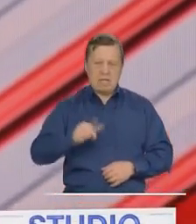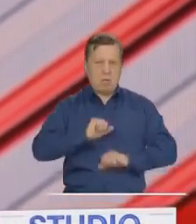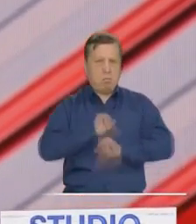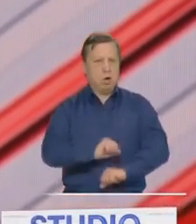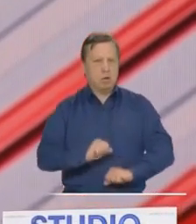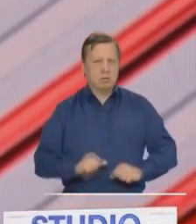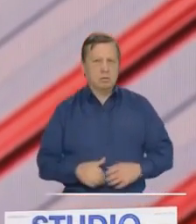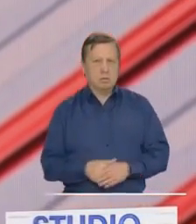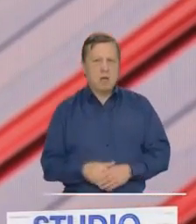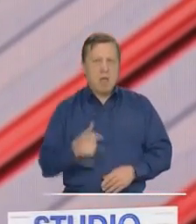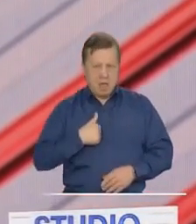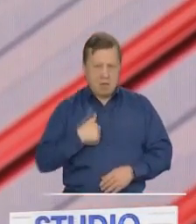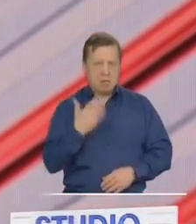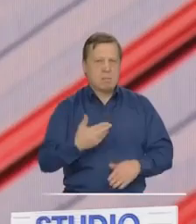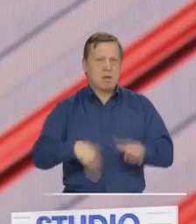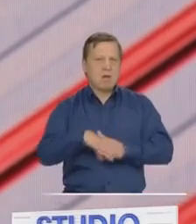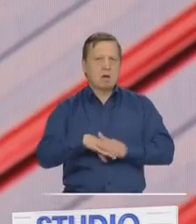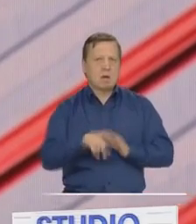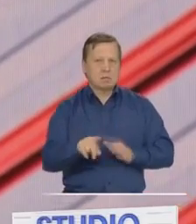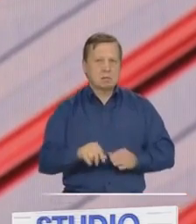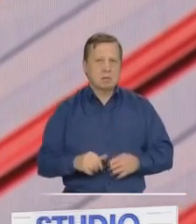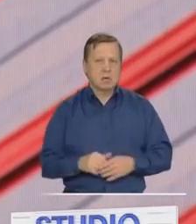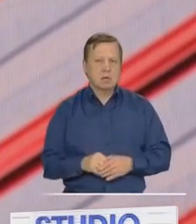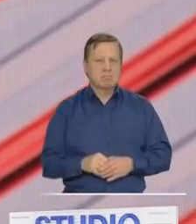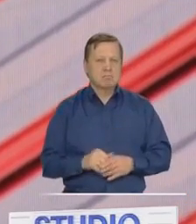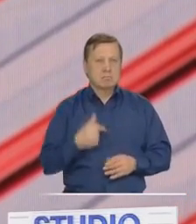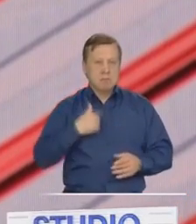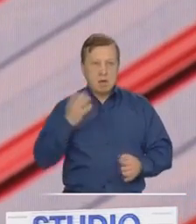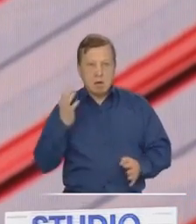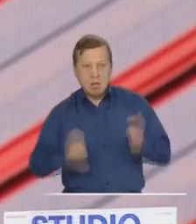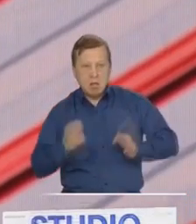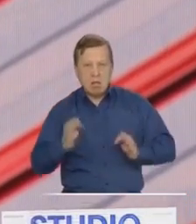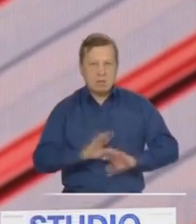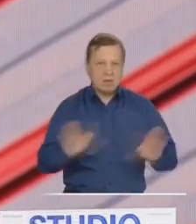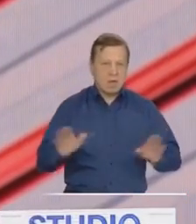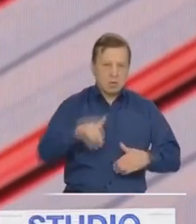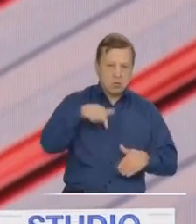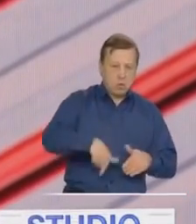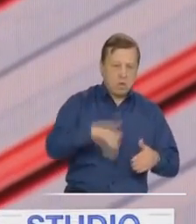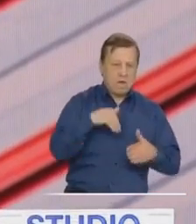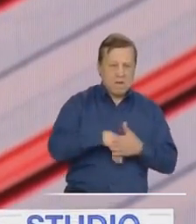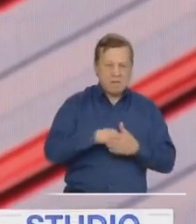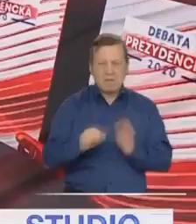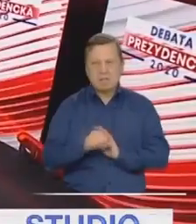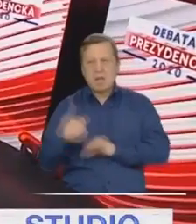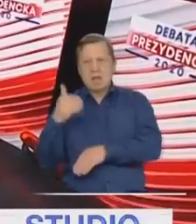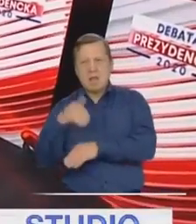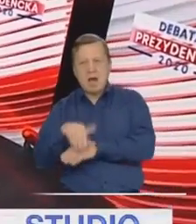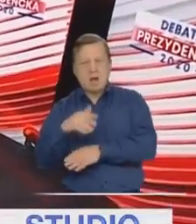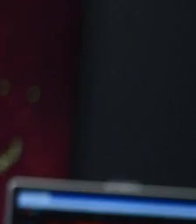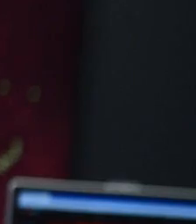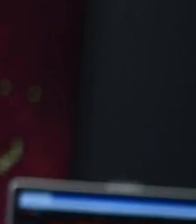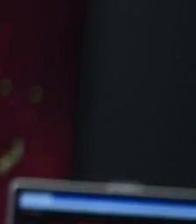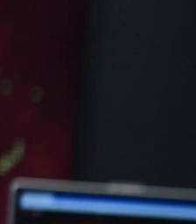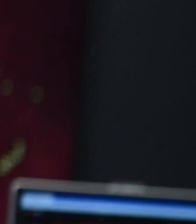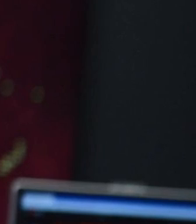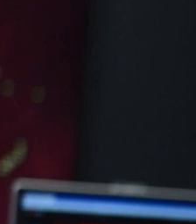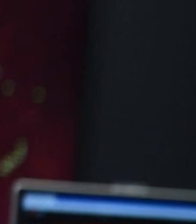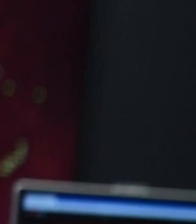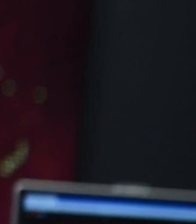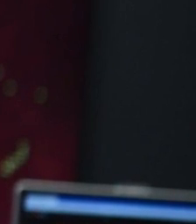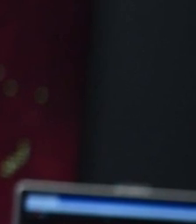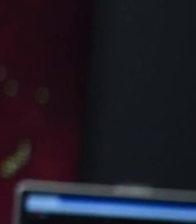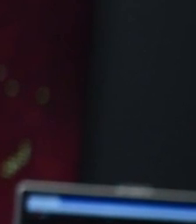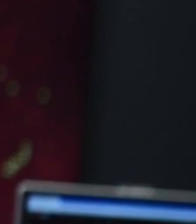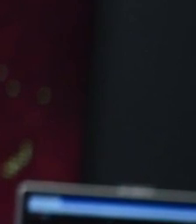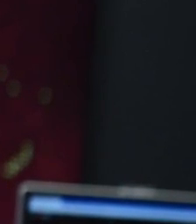ja gwarantuje to że bez żadnego zawahania czy to na forum wewnętrznym czy na forum międzynarodowym będę mówił jak jest w mojej opinii